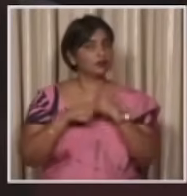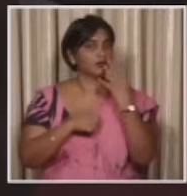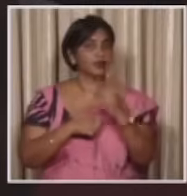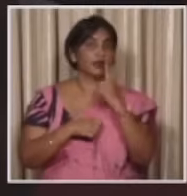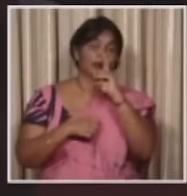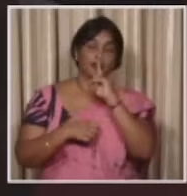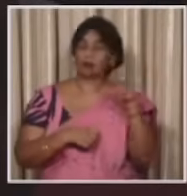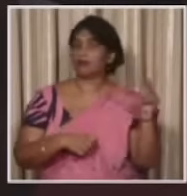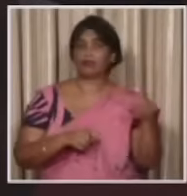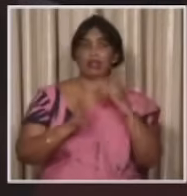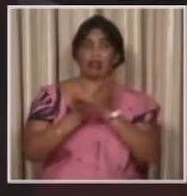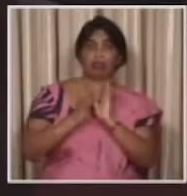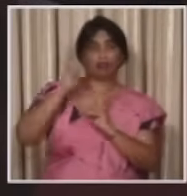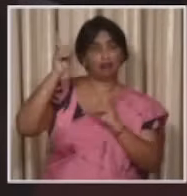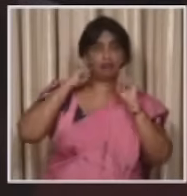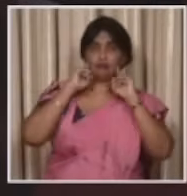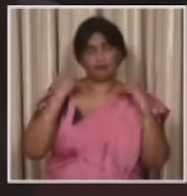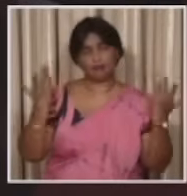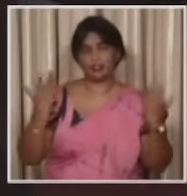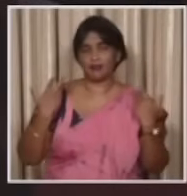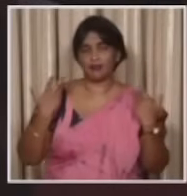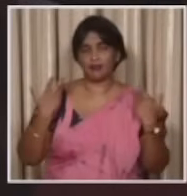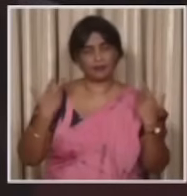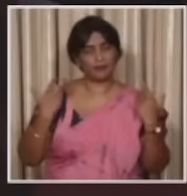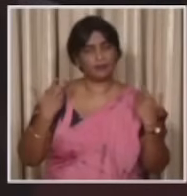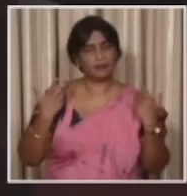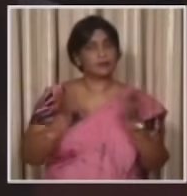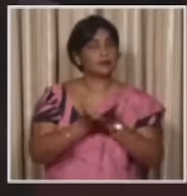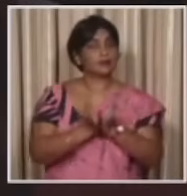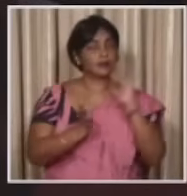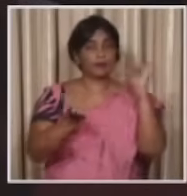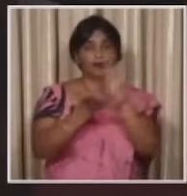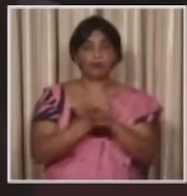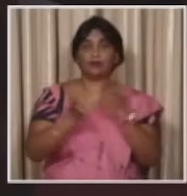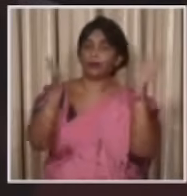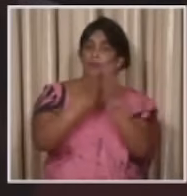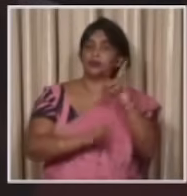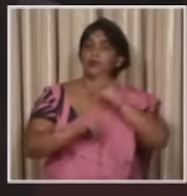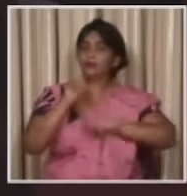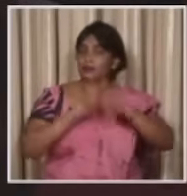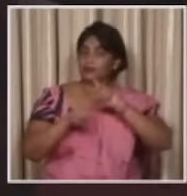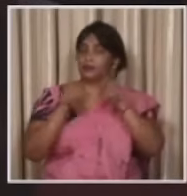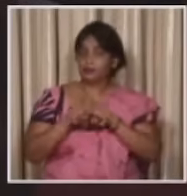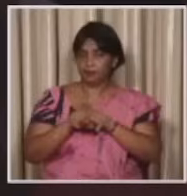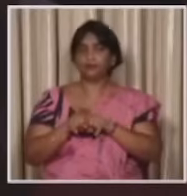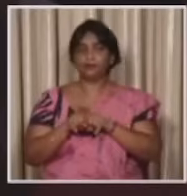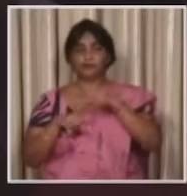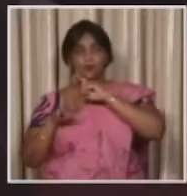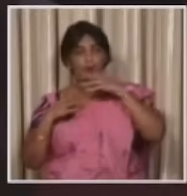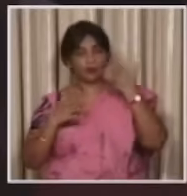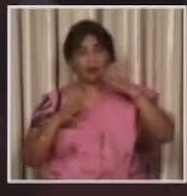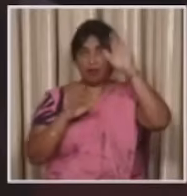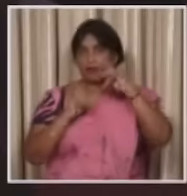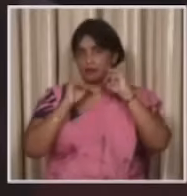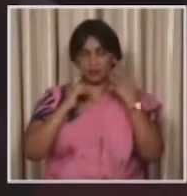එක්කෙනෙක් කියනවා අදානි මම දන්නේ මේ අර ඉන්දියාවේ ගිහිල්ලා අමුල් එකත් එක්ක කතා කරා වගේ අදානිත් එක්ක කතා කරලා ආවද නැද්ද කියලා